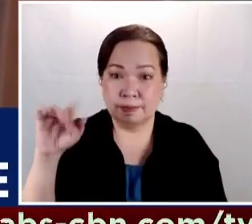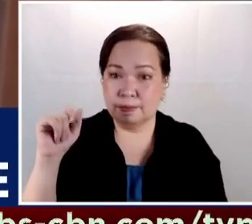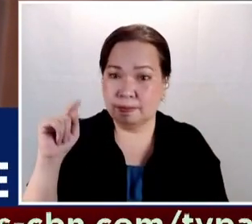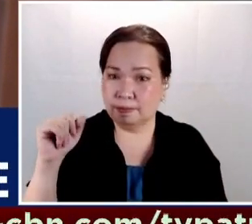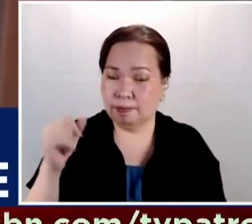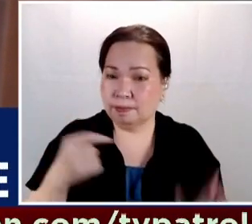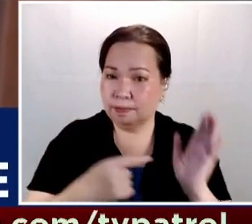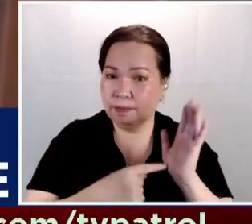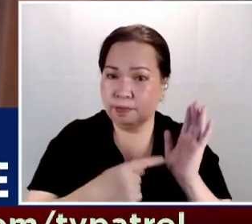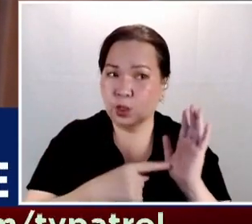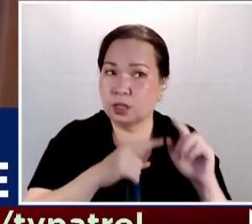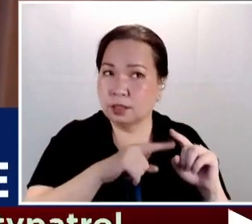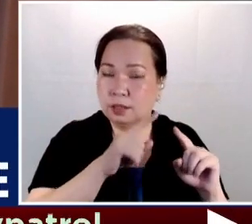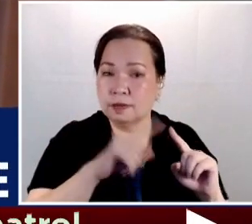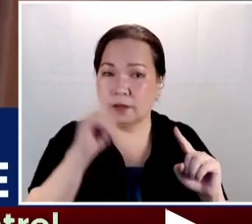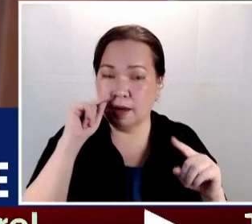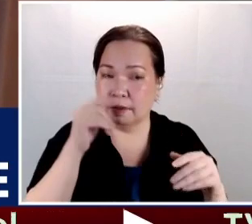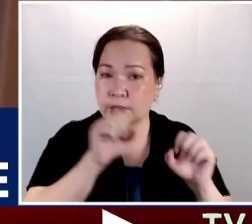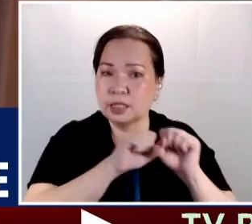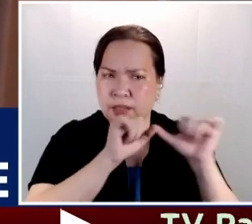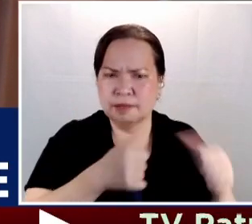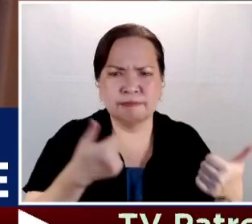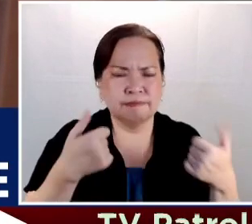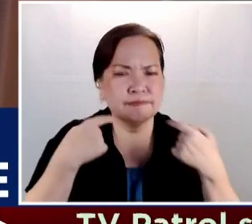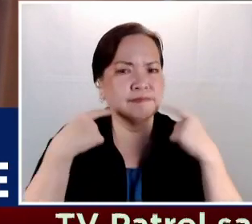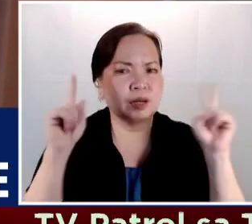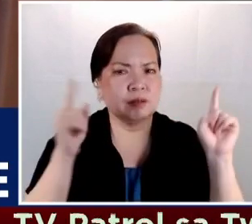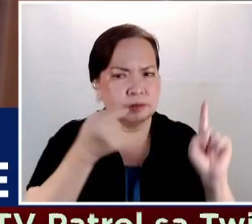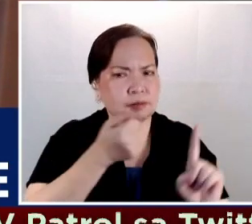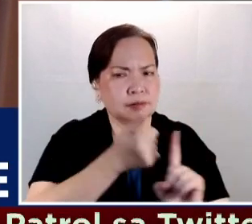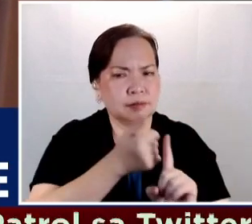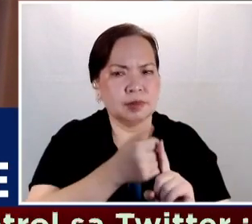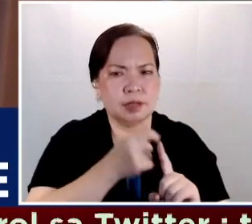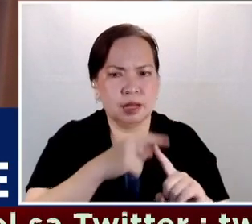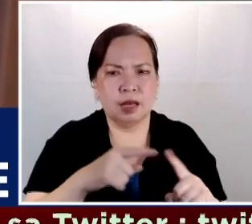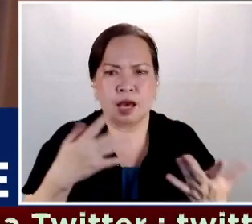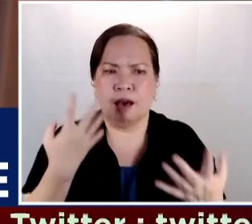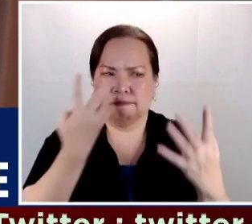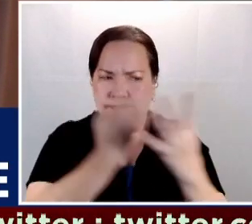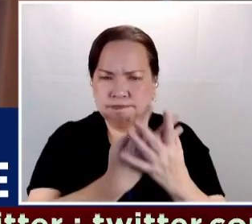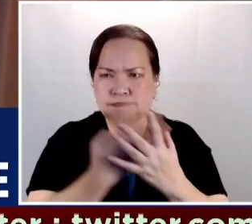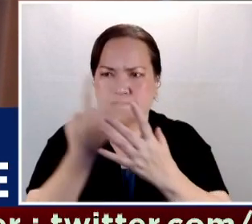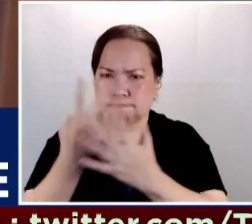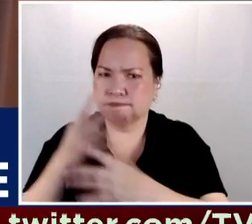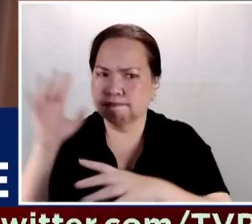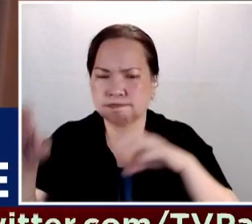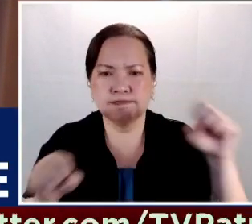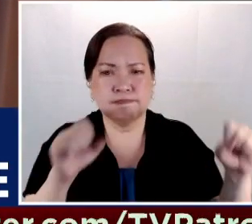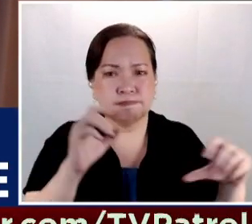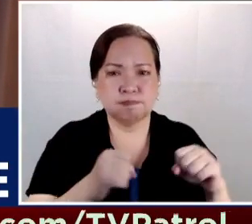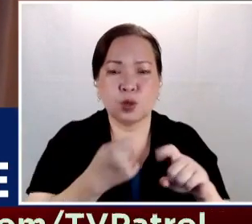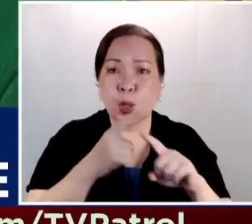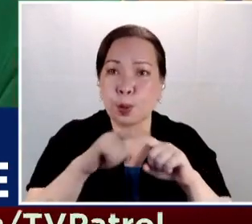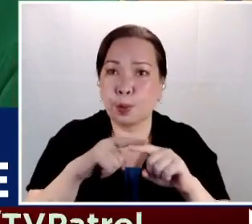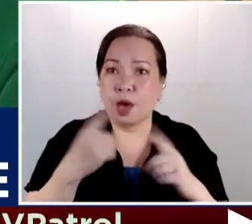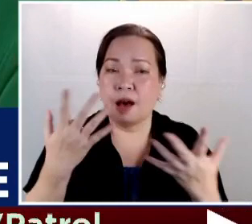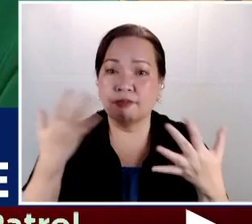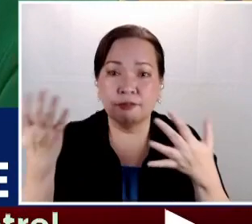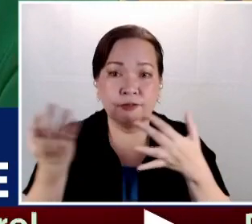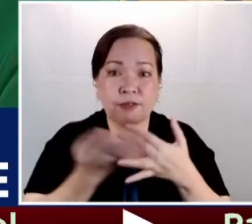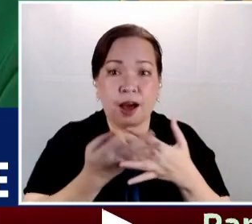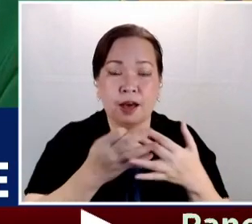the institutional measures are working and that convictions are being done based on cases that have been filed in court.